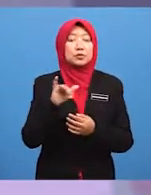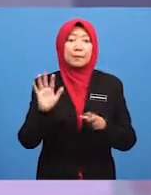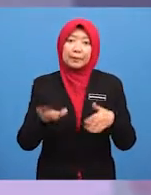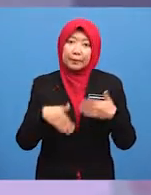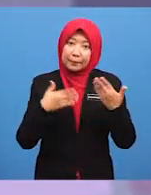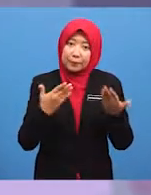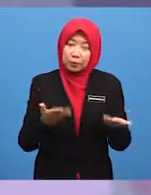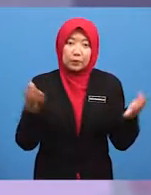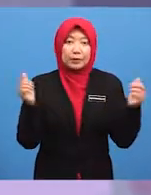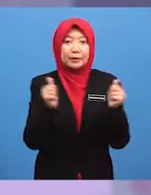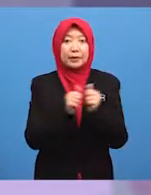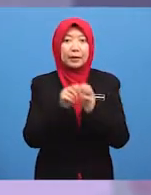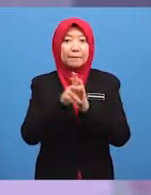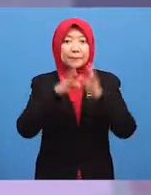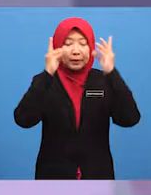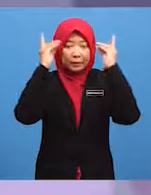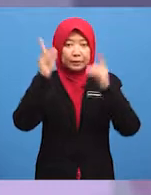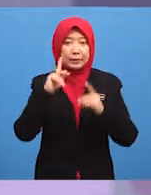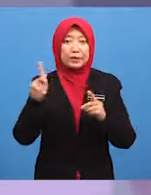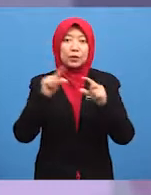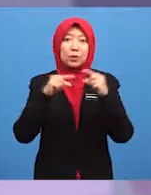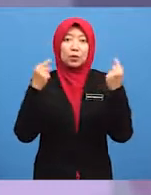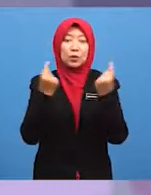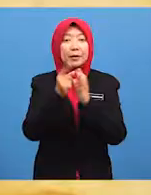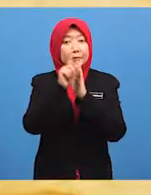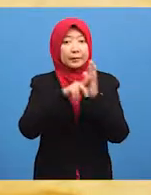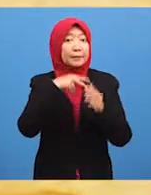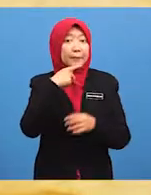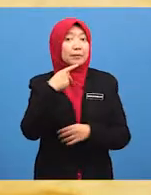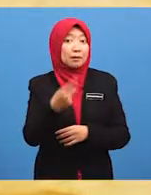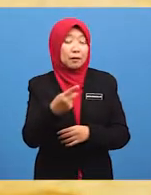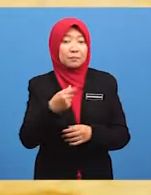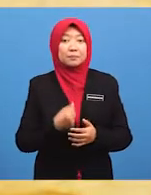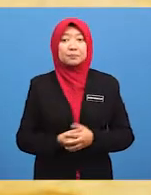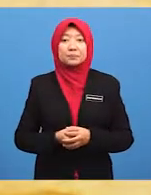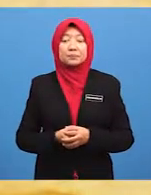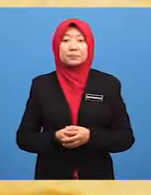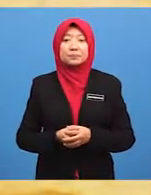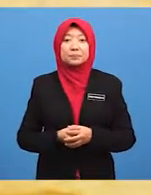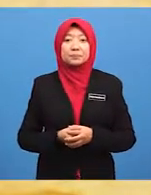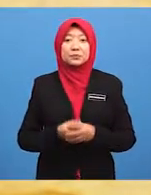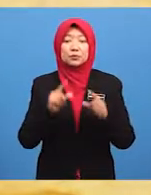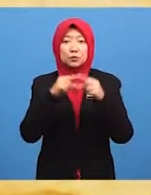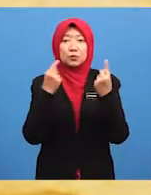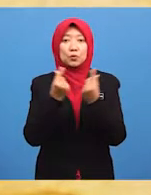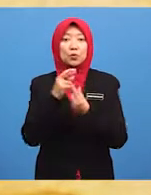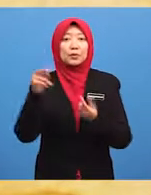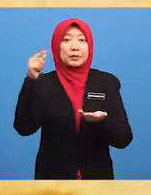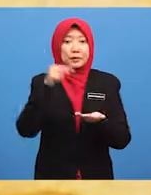bagaimana pula dengan pendidikan bagi golongan di perintah pula? Golongan di perintah ini menerima